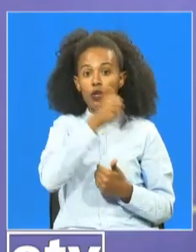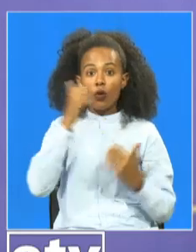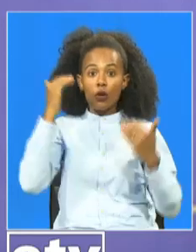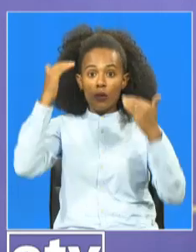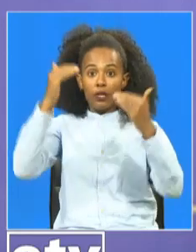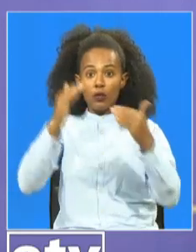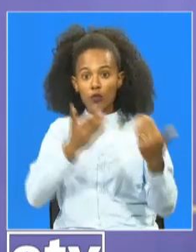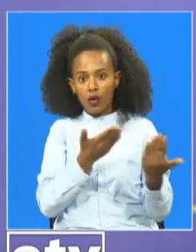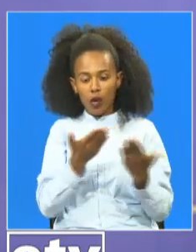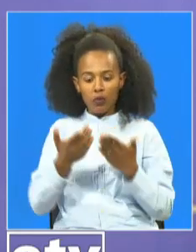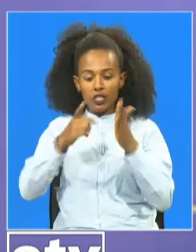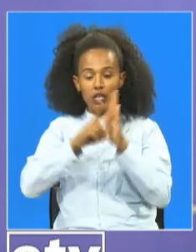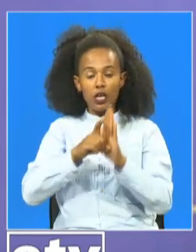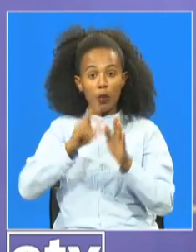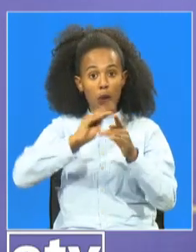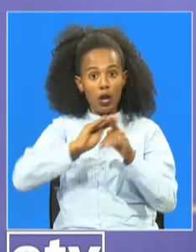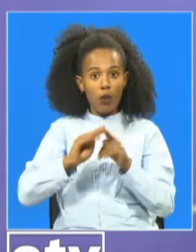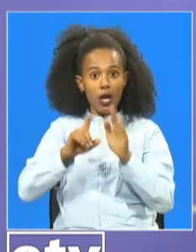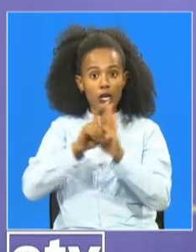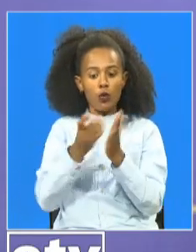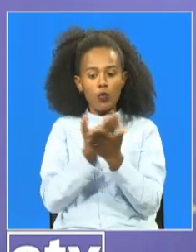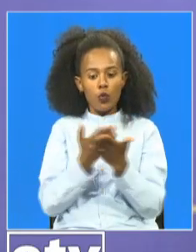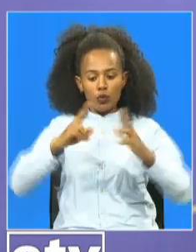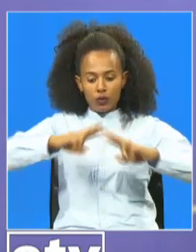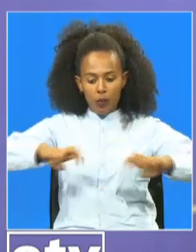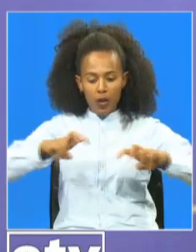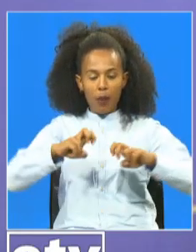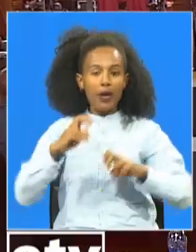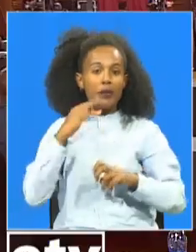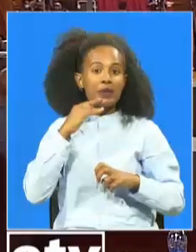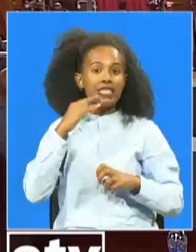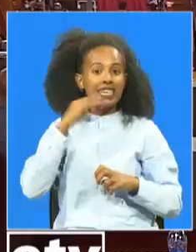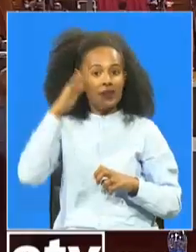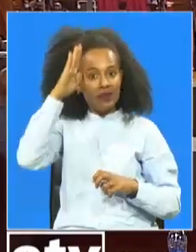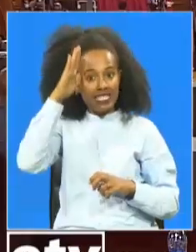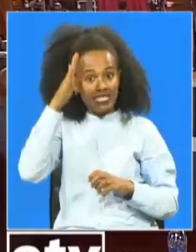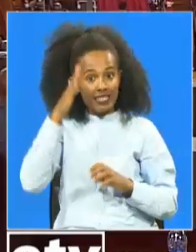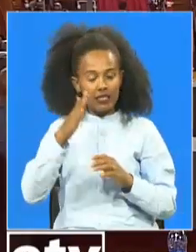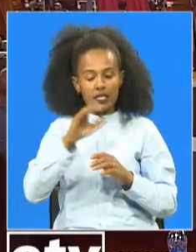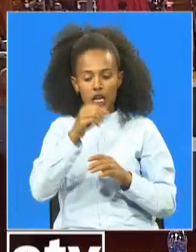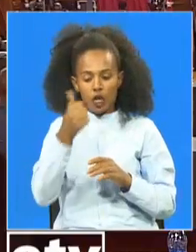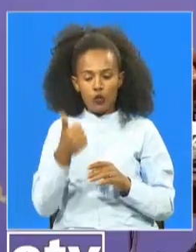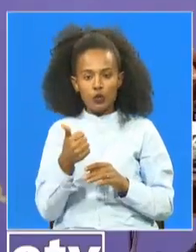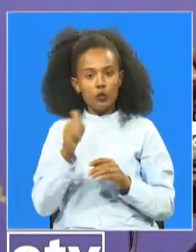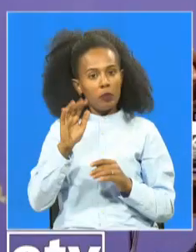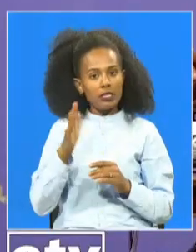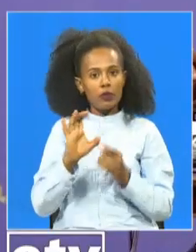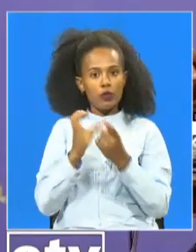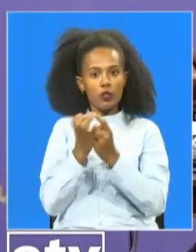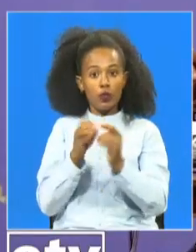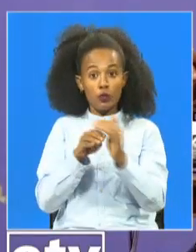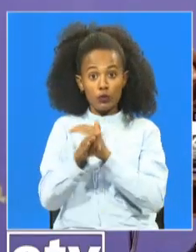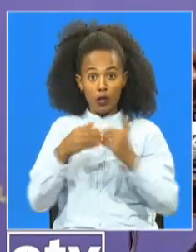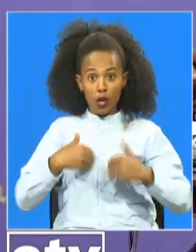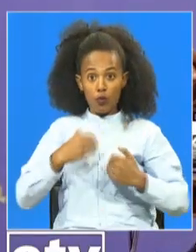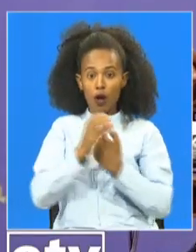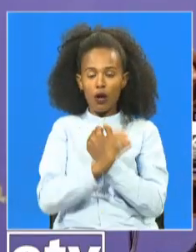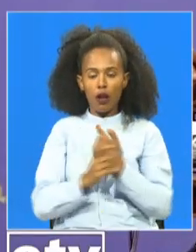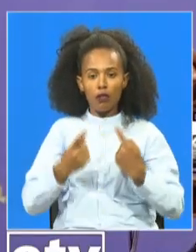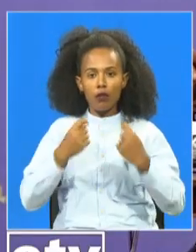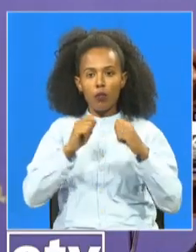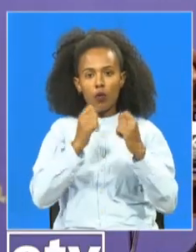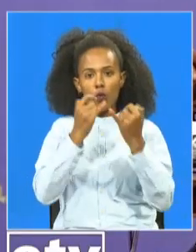የመድረኩ ተጋባዥ የህግ ባለሙያና የህግ ጉዳዮች ተመራማሪ መስከረም ገስጥ በበኩላቸው ስለ ሌሎች በመሰል ሁኔታ ውስጥ ስላሉ ሀገራት